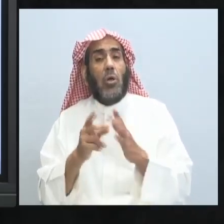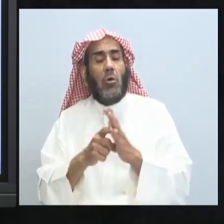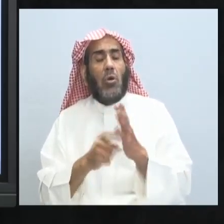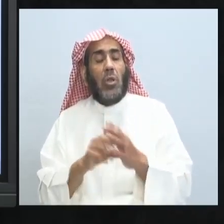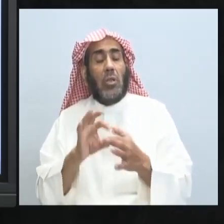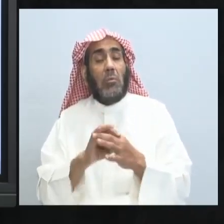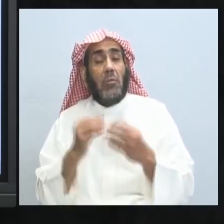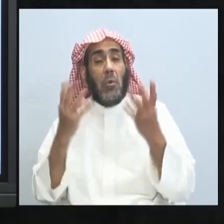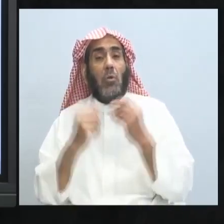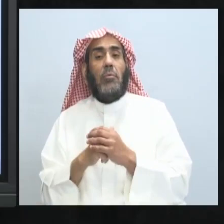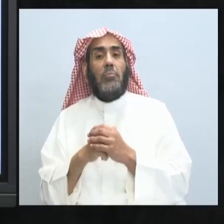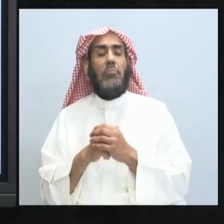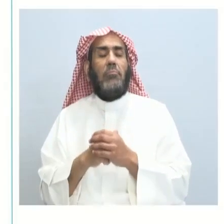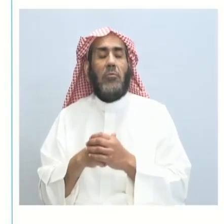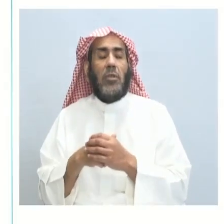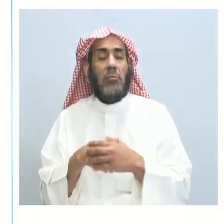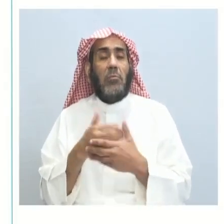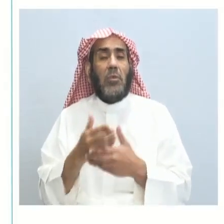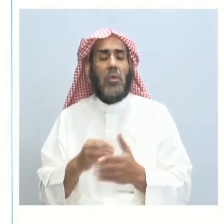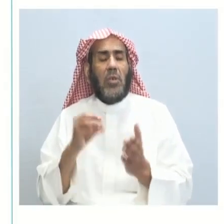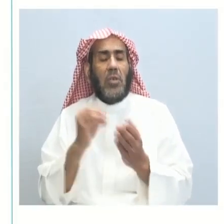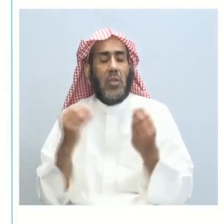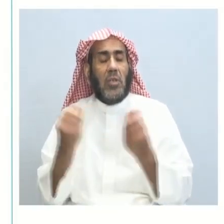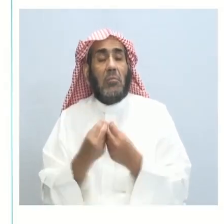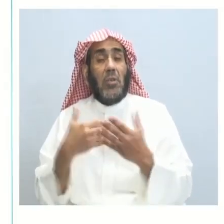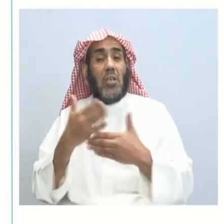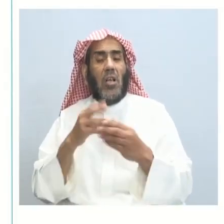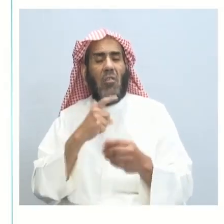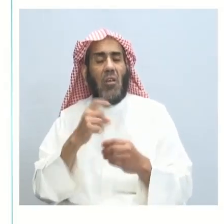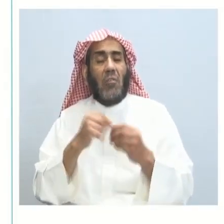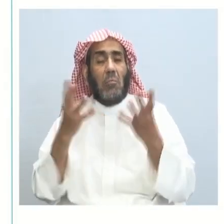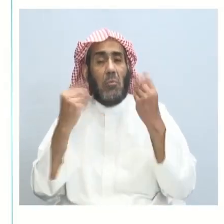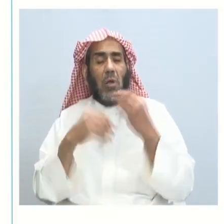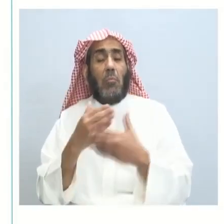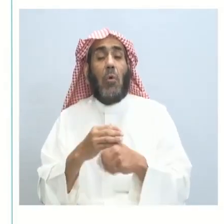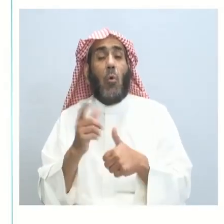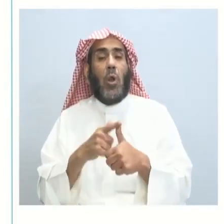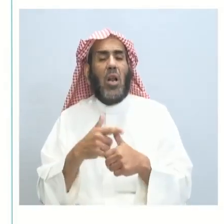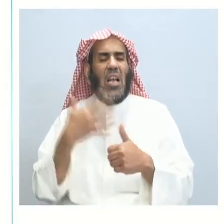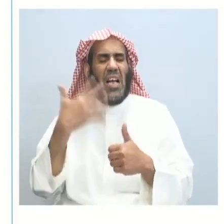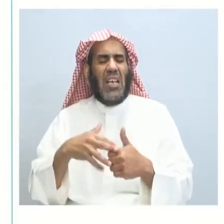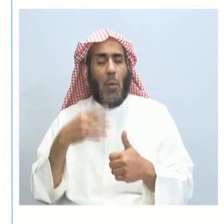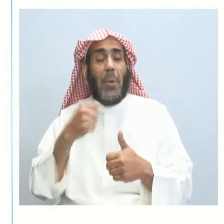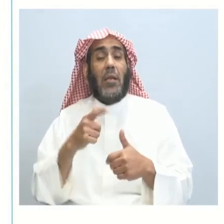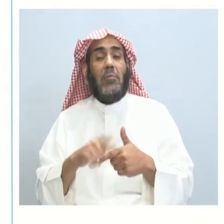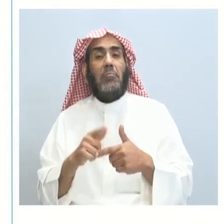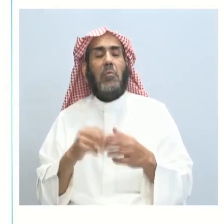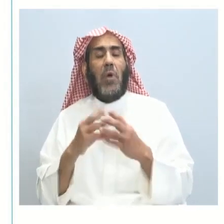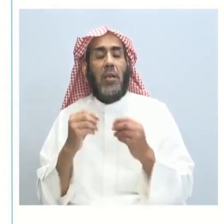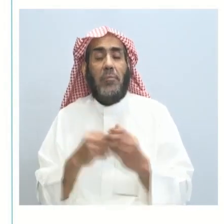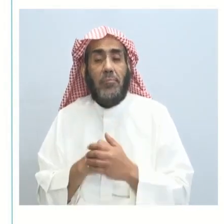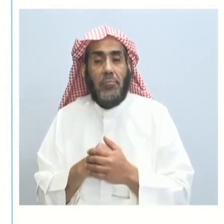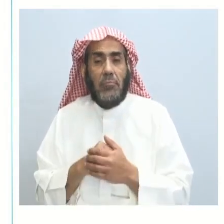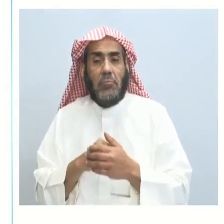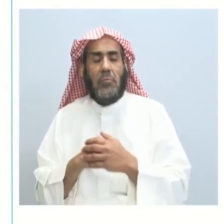يرتبط في المعلومه لذلك قد تشمل نتائج ضعف اداء جمع المعلومات ما يلي اولا خساره ماليه بمعنى